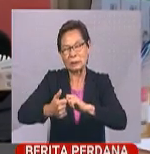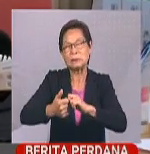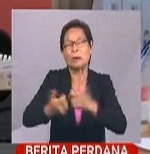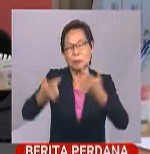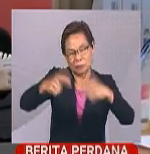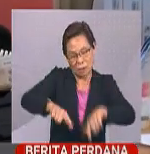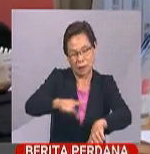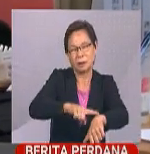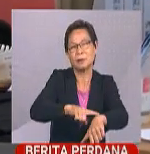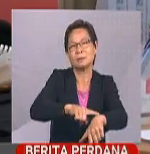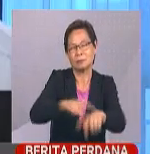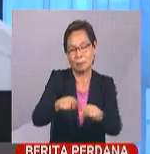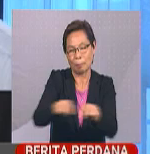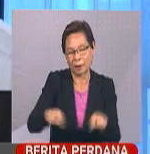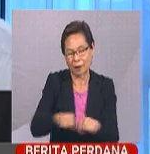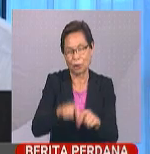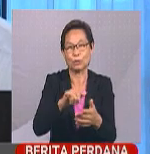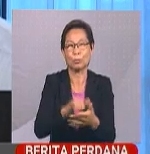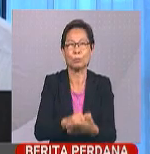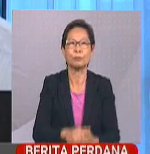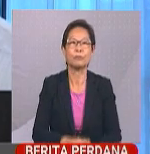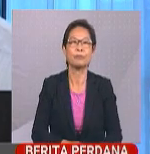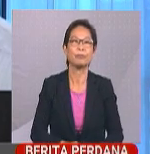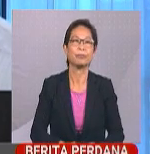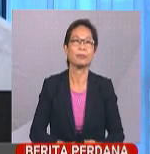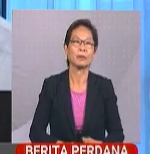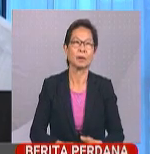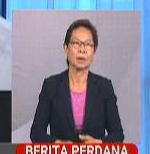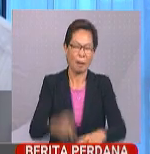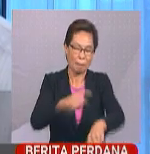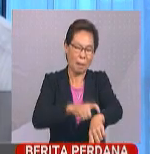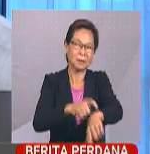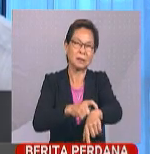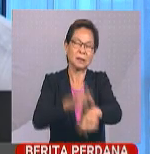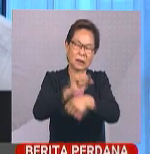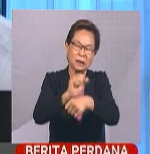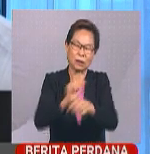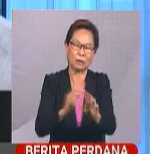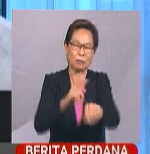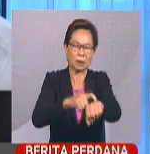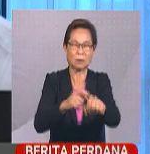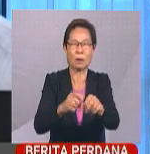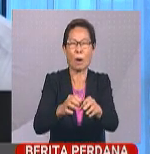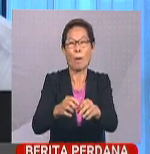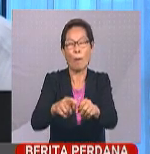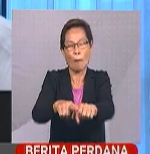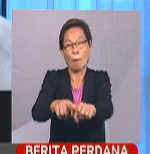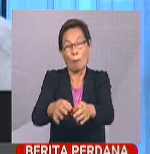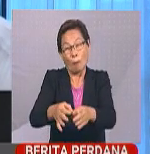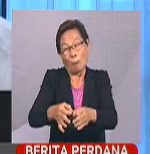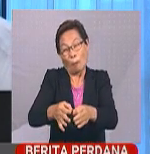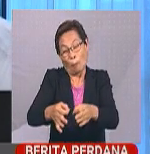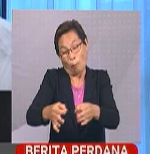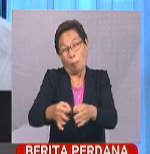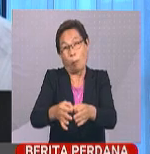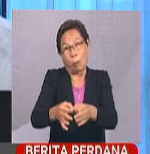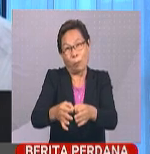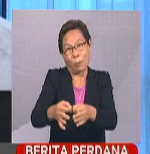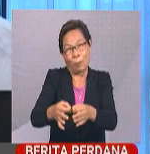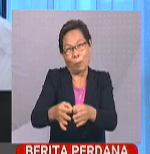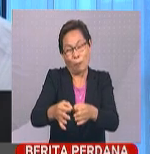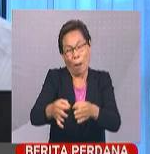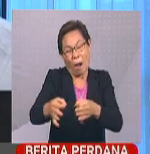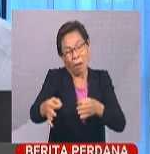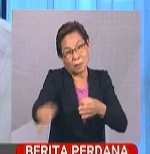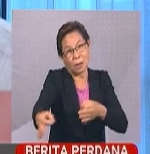di lapangan. Keputusan untuk memanjangkan itu adalah selepas kita kata apa